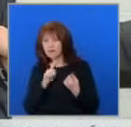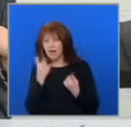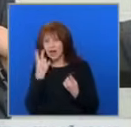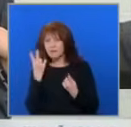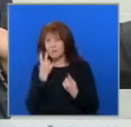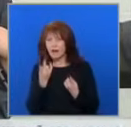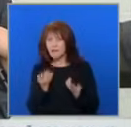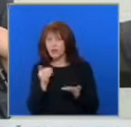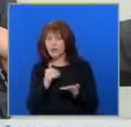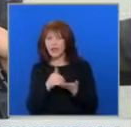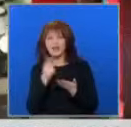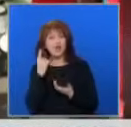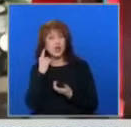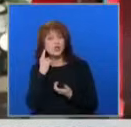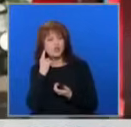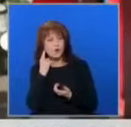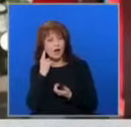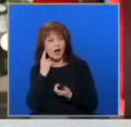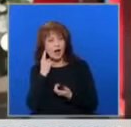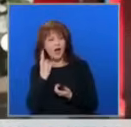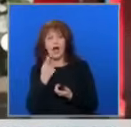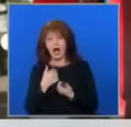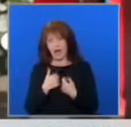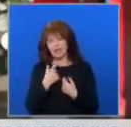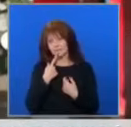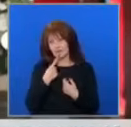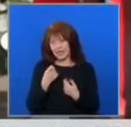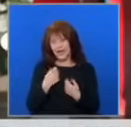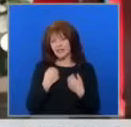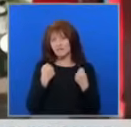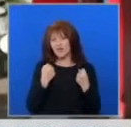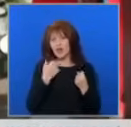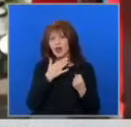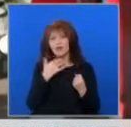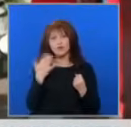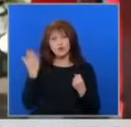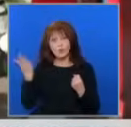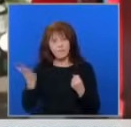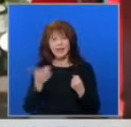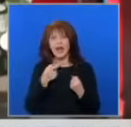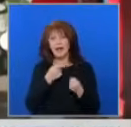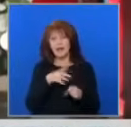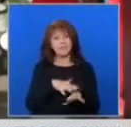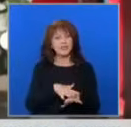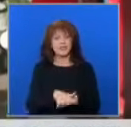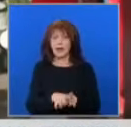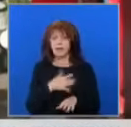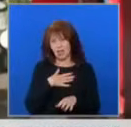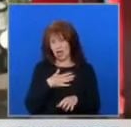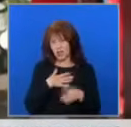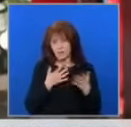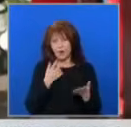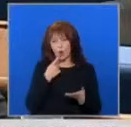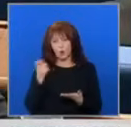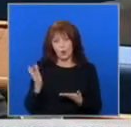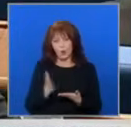откъде идва звука, но после разбрахме, че от телефона. Аз съм за, понеже съм живял в чужбина и в чужбина такава система вече съществува от